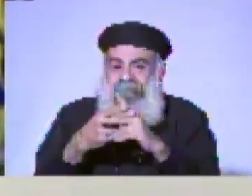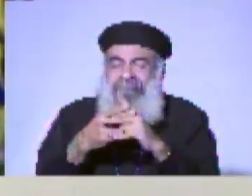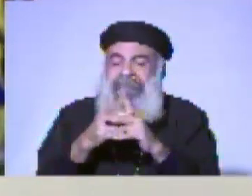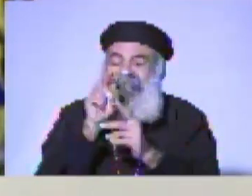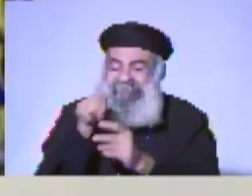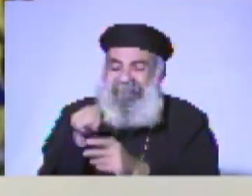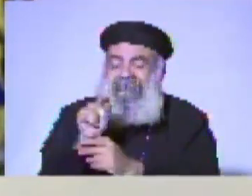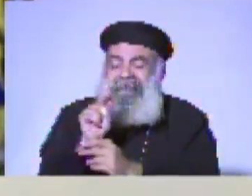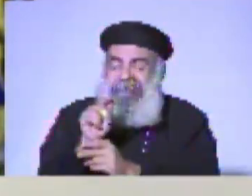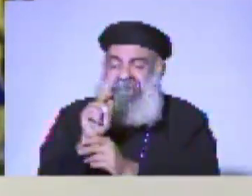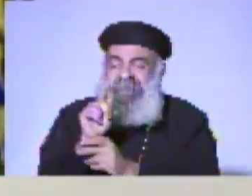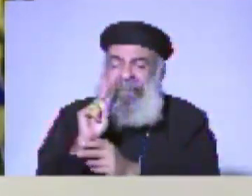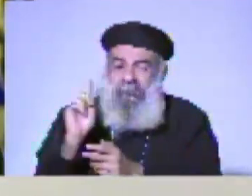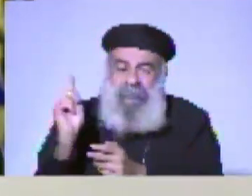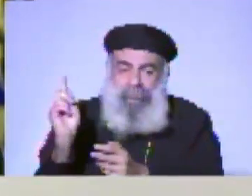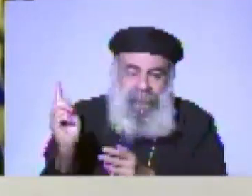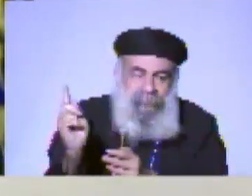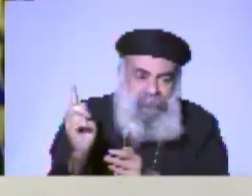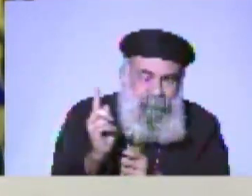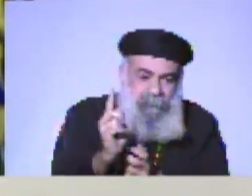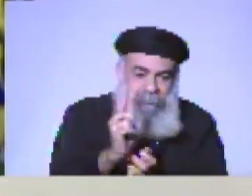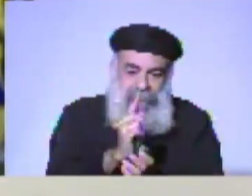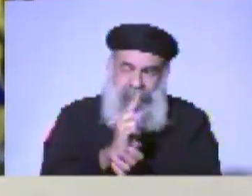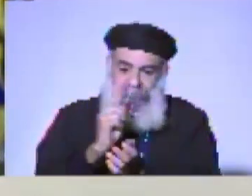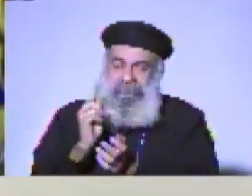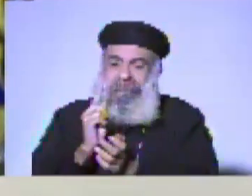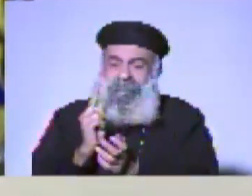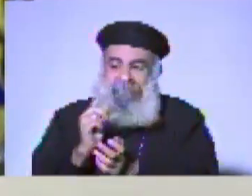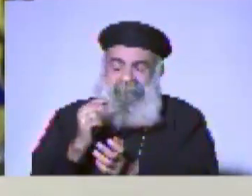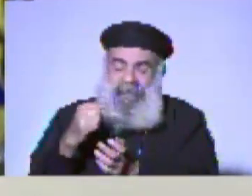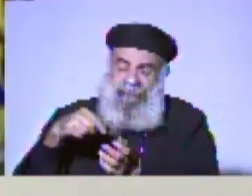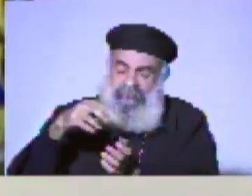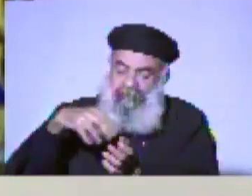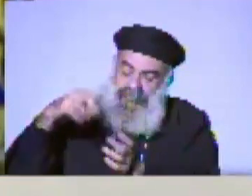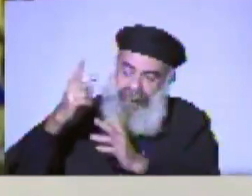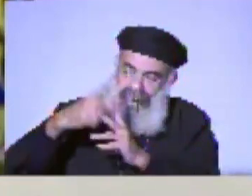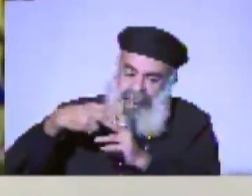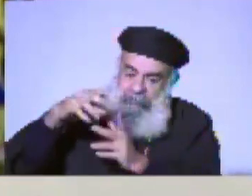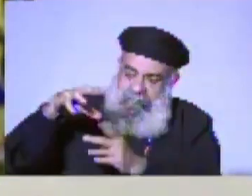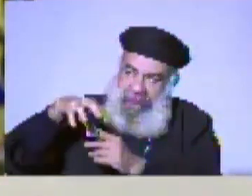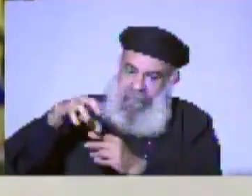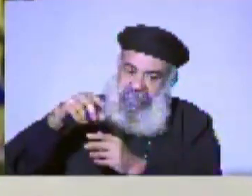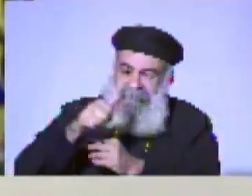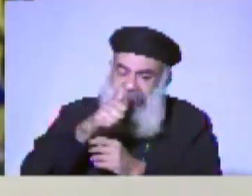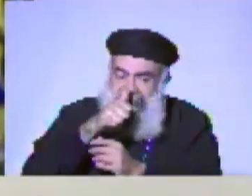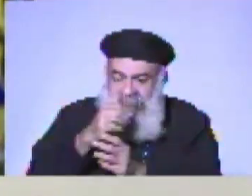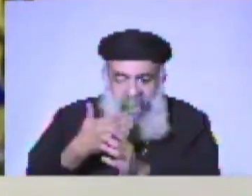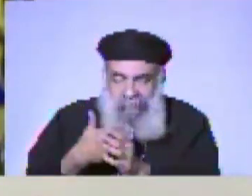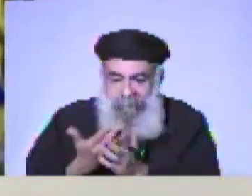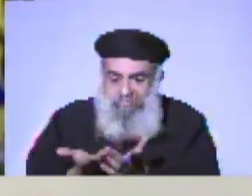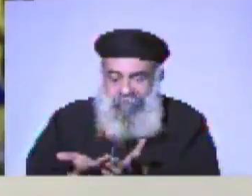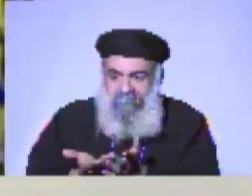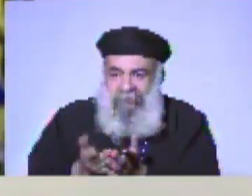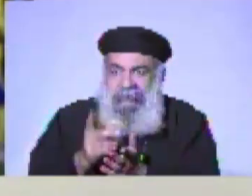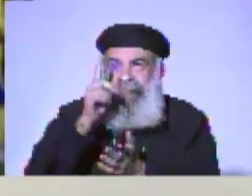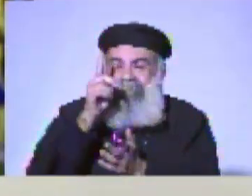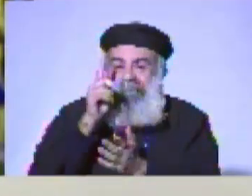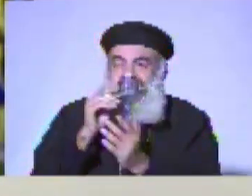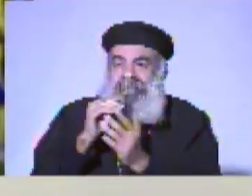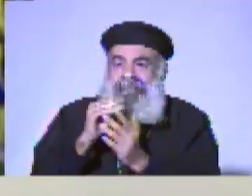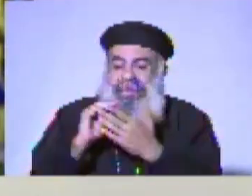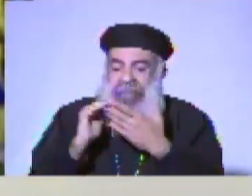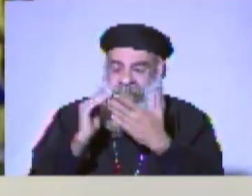حاجه مضايقاهم ان هم لف ولفه كبيره عشان يعدوا شعب ادوم طب دي تزعلكم في ايه ربنا اولا